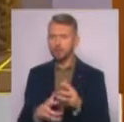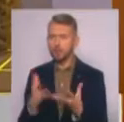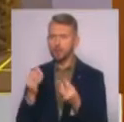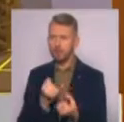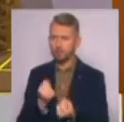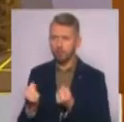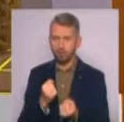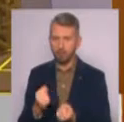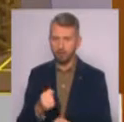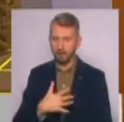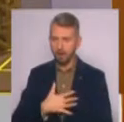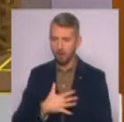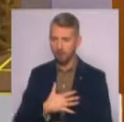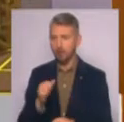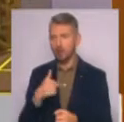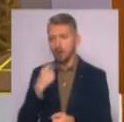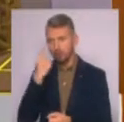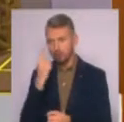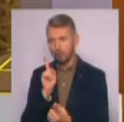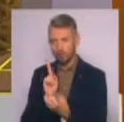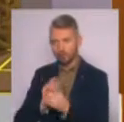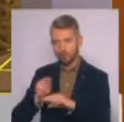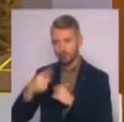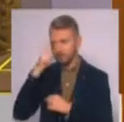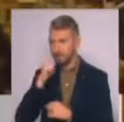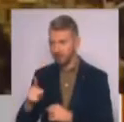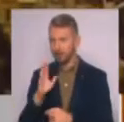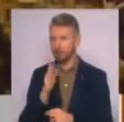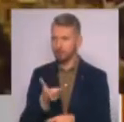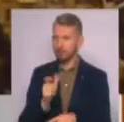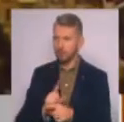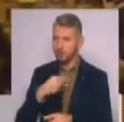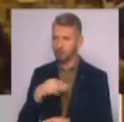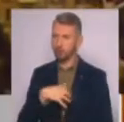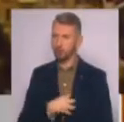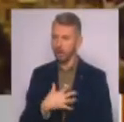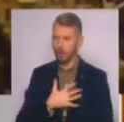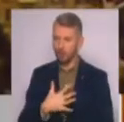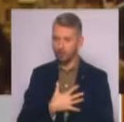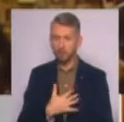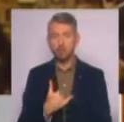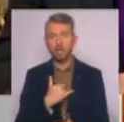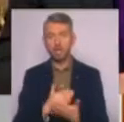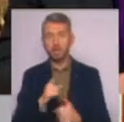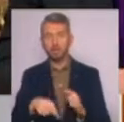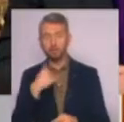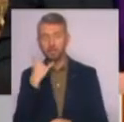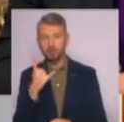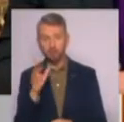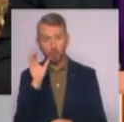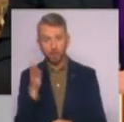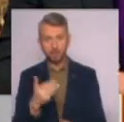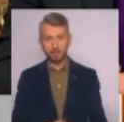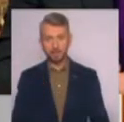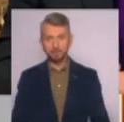нам не відмовите зустрітися в грудні і будемо говорити більше про бронхіальну астму. У нас є наступний глядач. Слухаємо